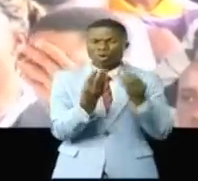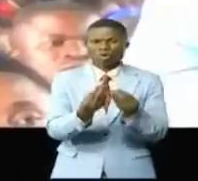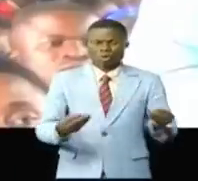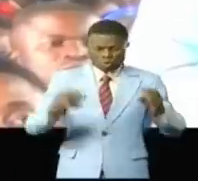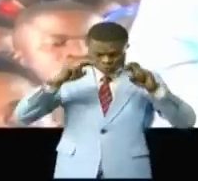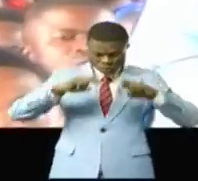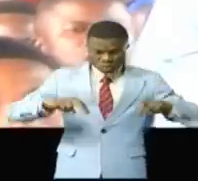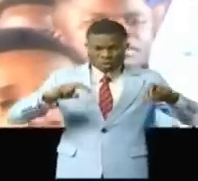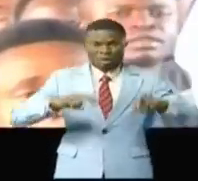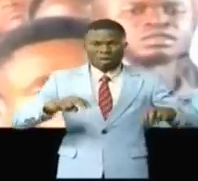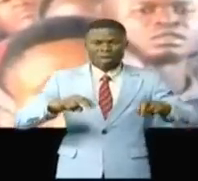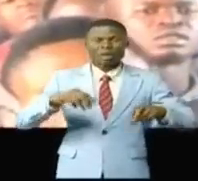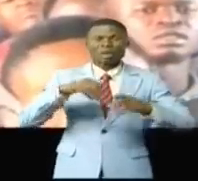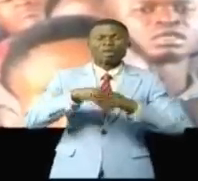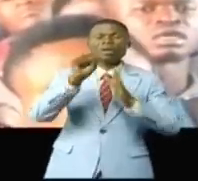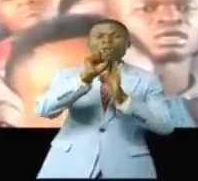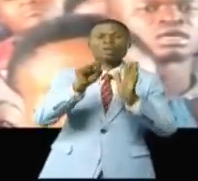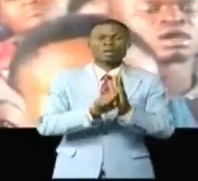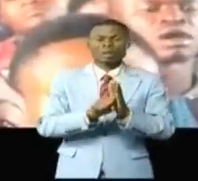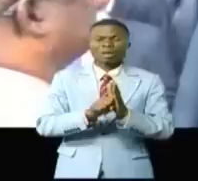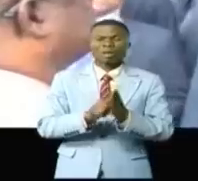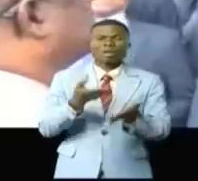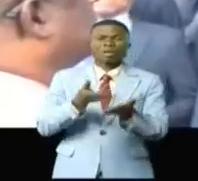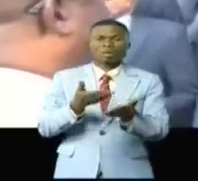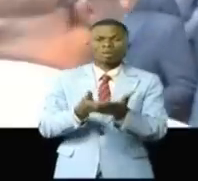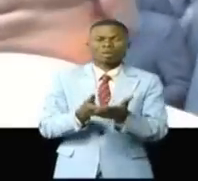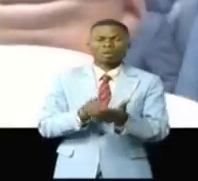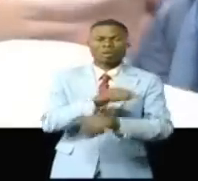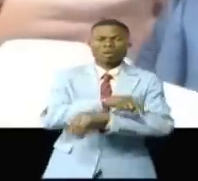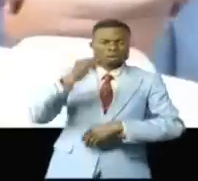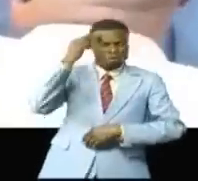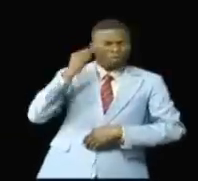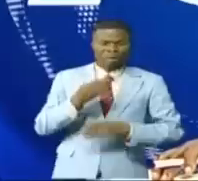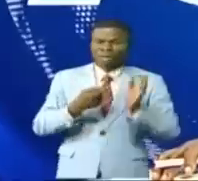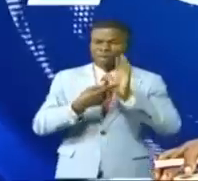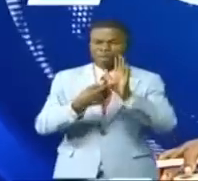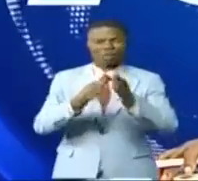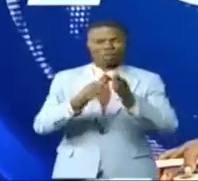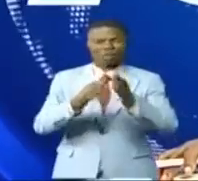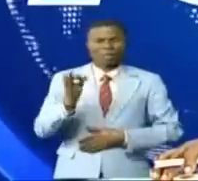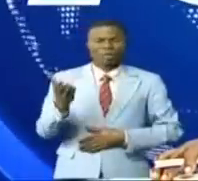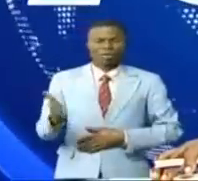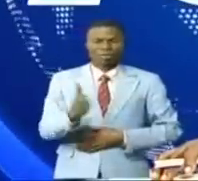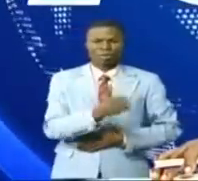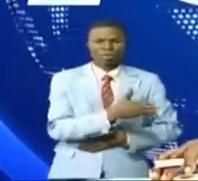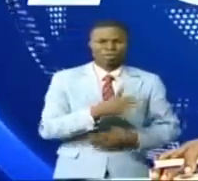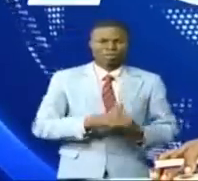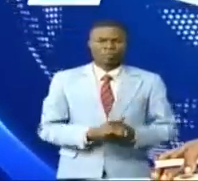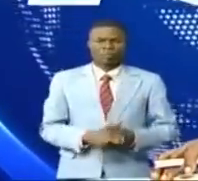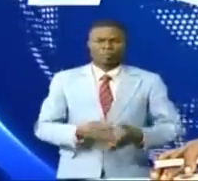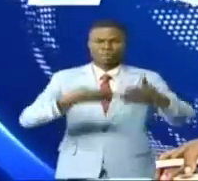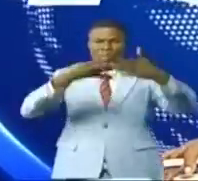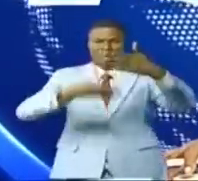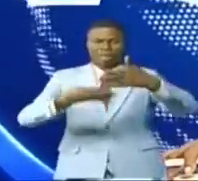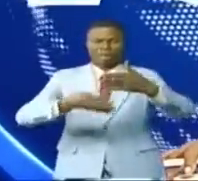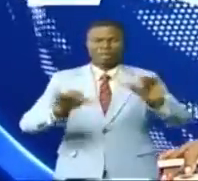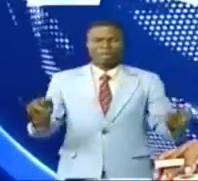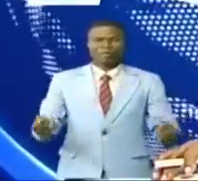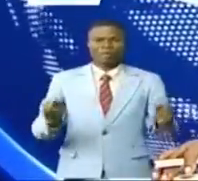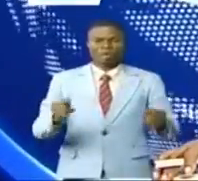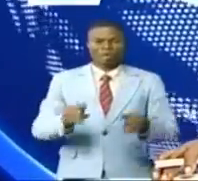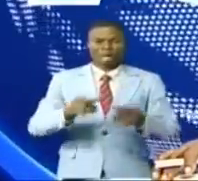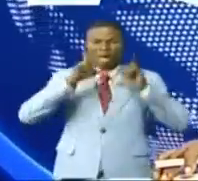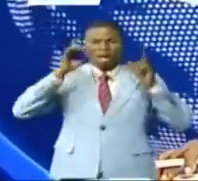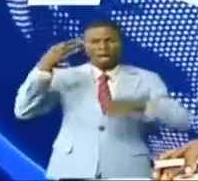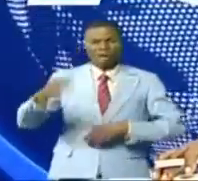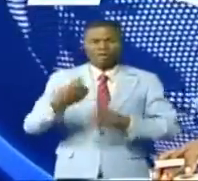recherche dont les statuts et la tutelle ne sont pas encore définis. Le 9e jeu de la francophonie se tiendra